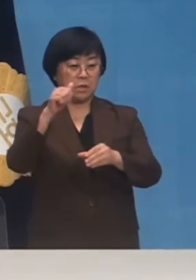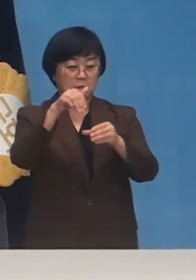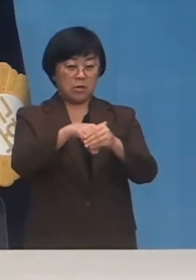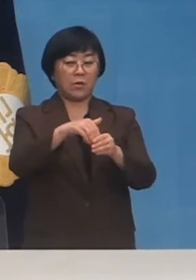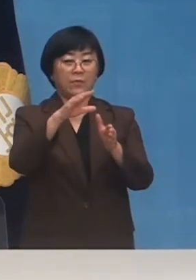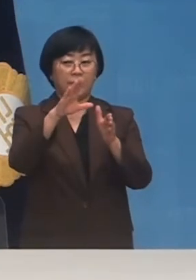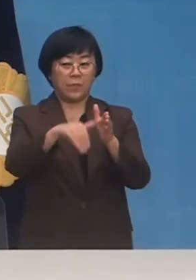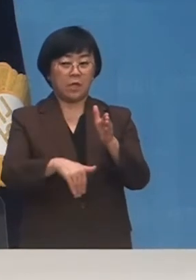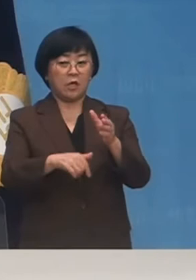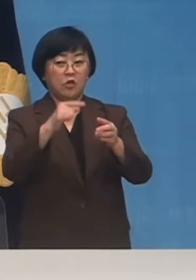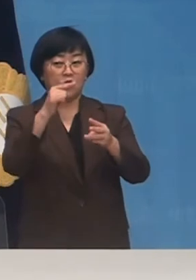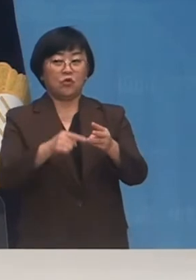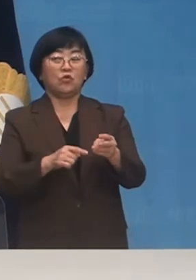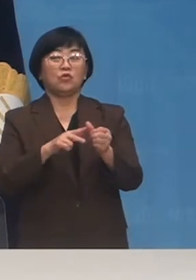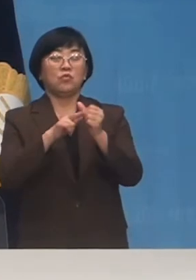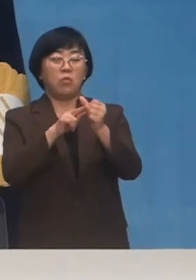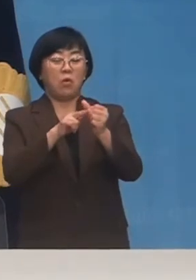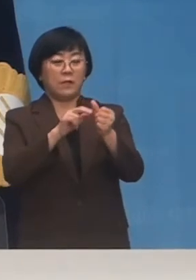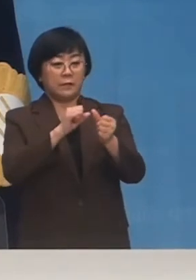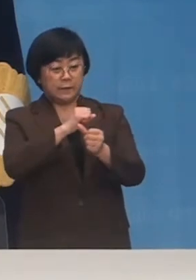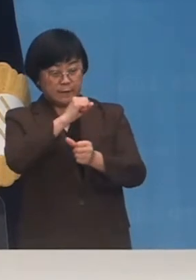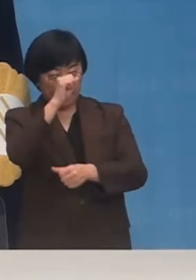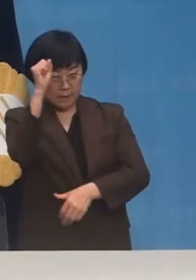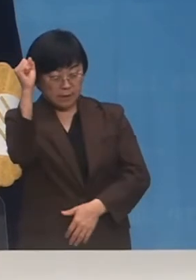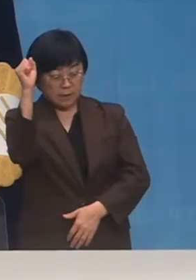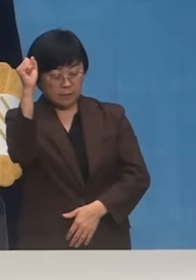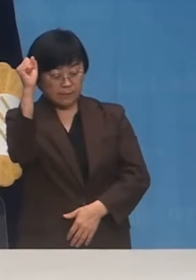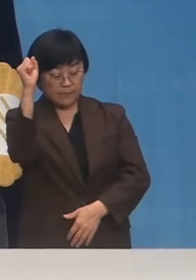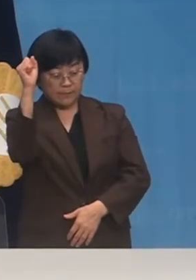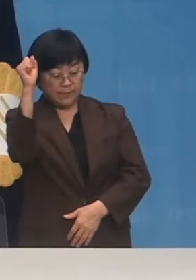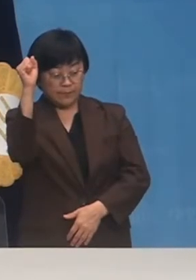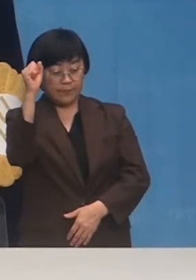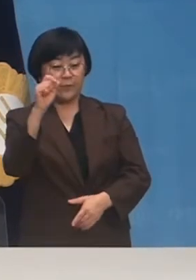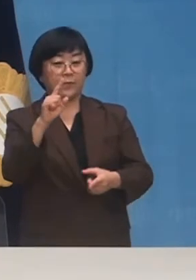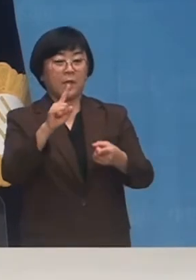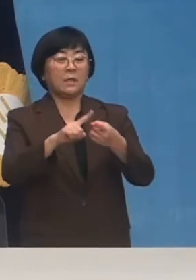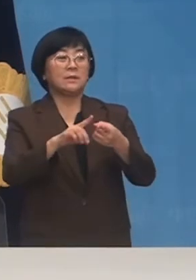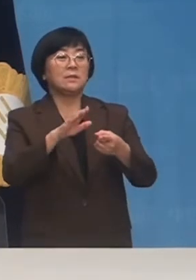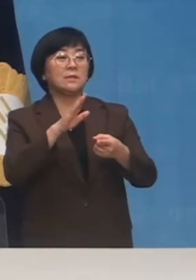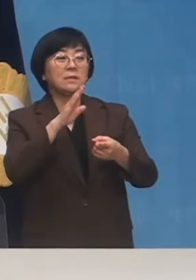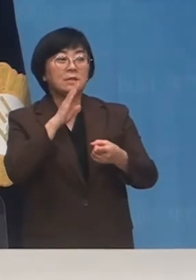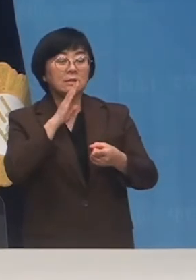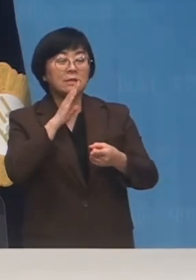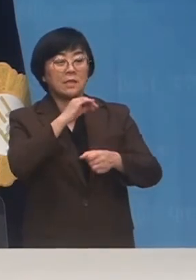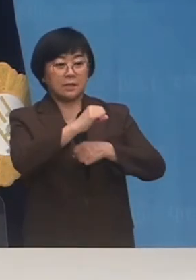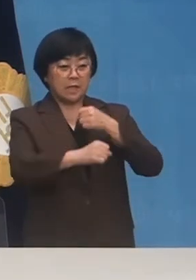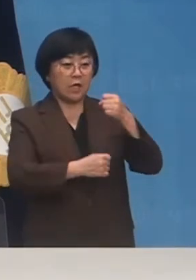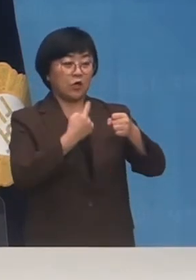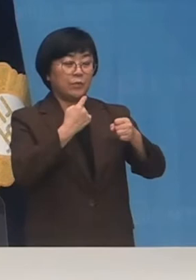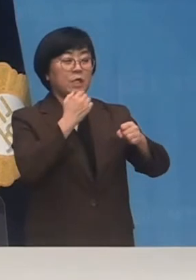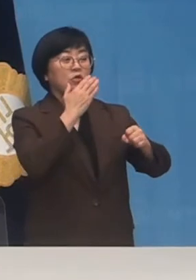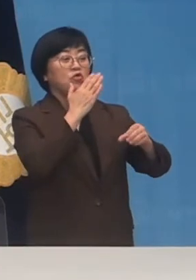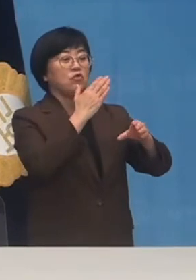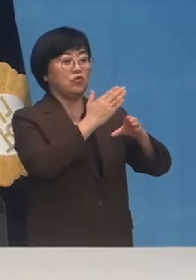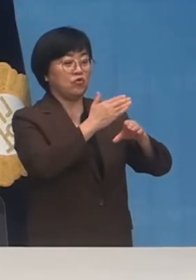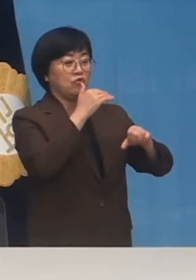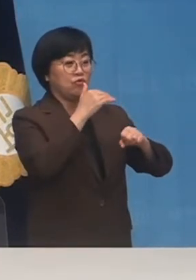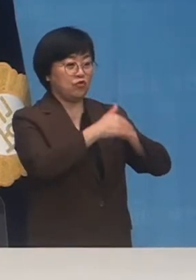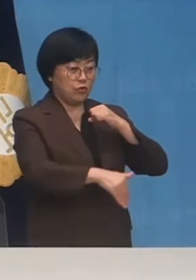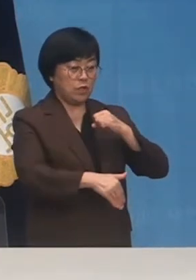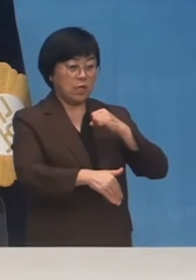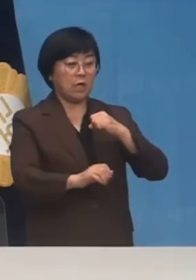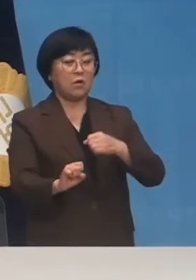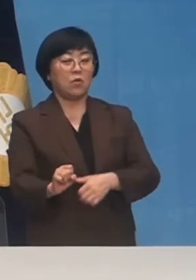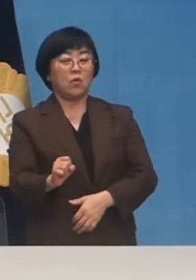선거에서 윤석열 후보를 당선시켜 이것이 실질적 자유민주주의의 분기점이